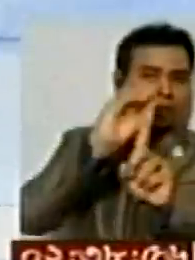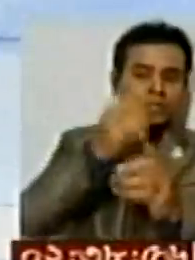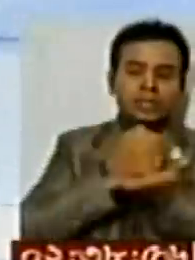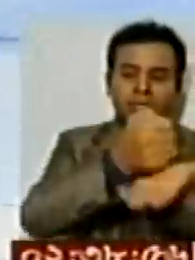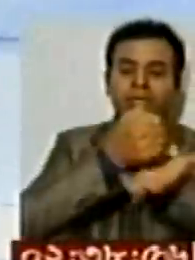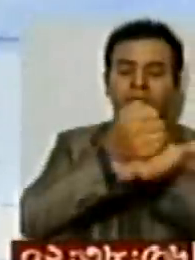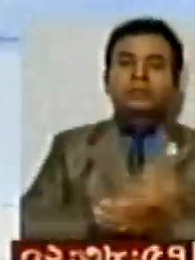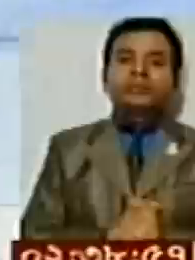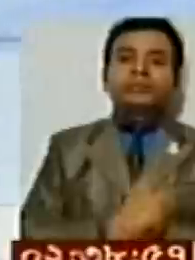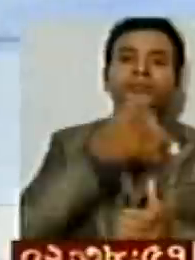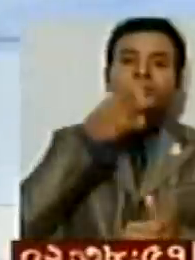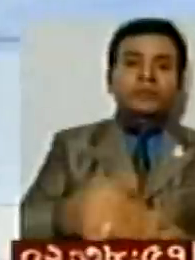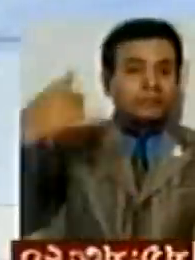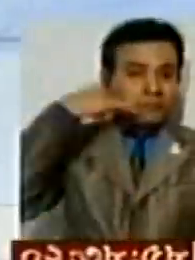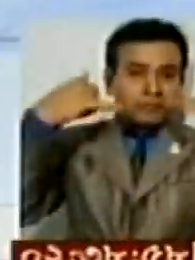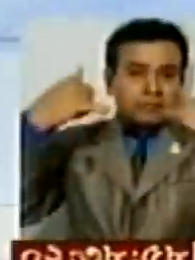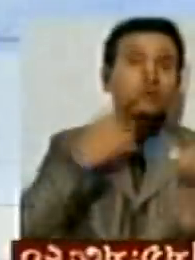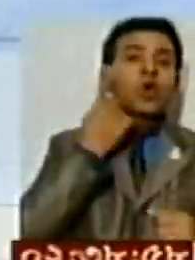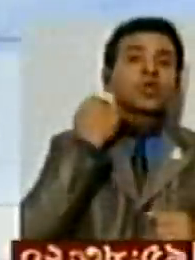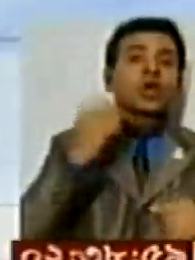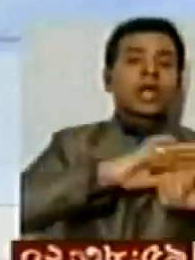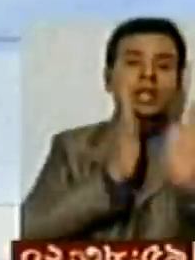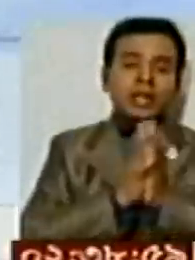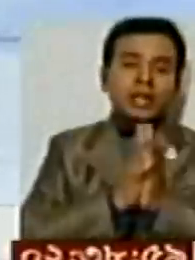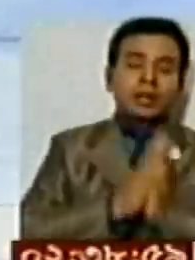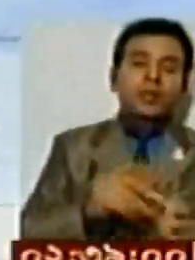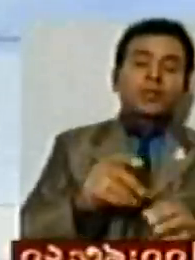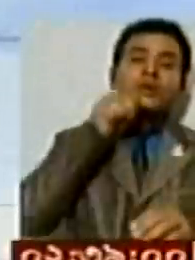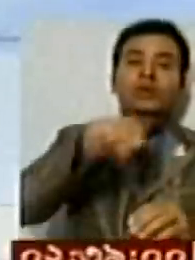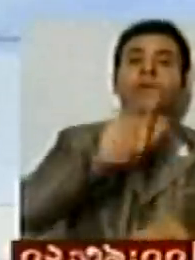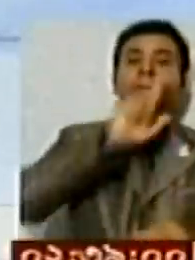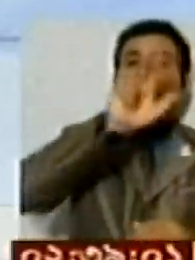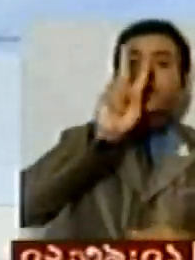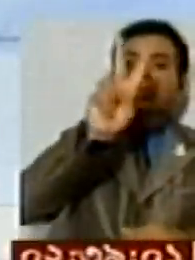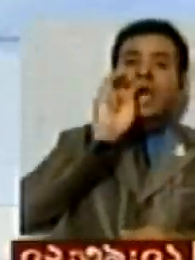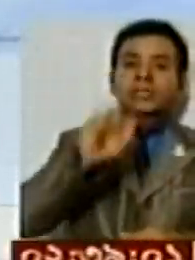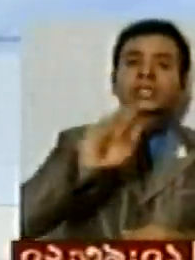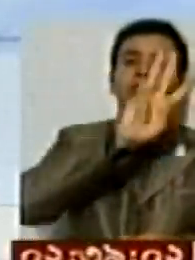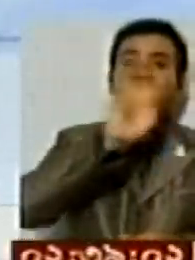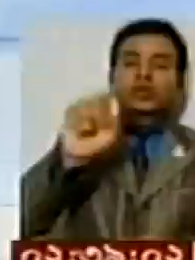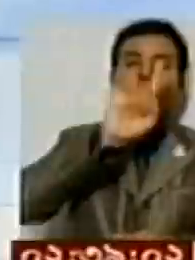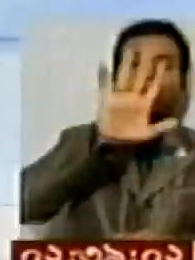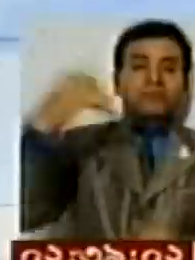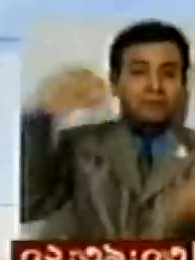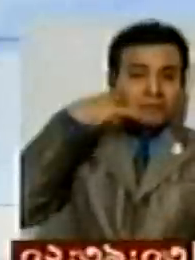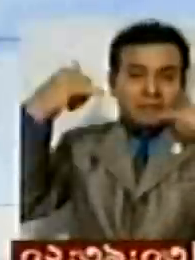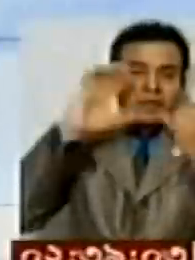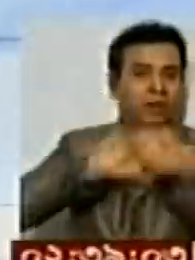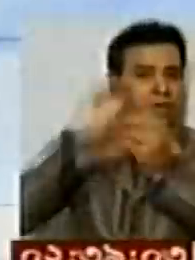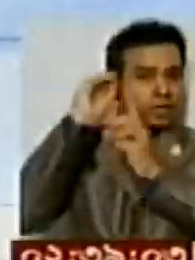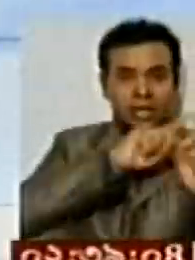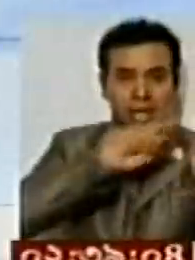নিয়মিতভাবে আমরা হটলাইনের ফোন কল রিসিভ করি এবং স্বাস্থ্য দিয়ে থাকি। হটলাইনে ফোন রিসিভ করা হয়েছে